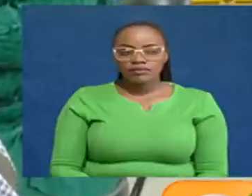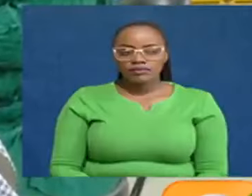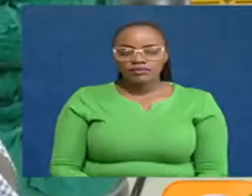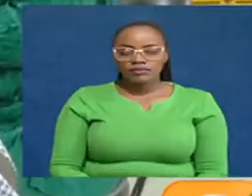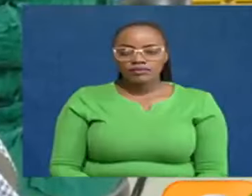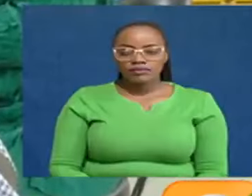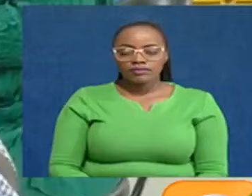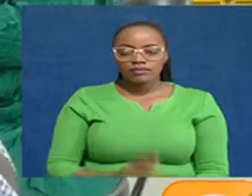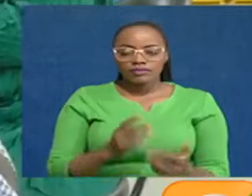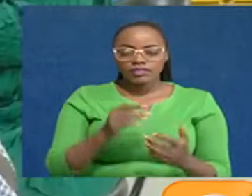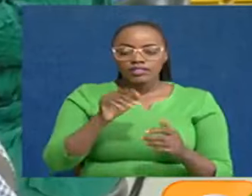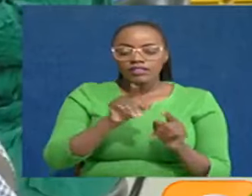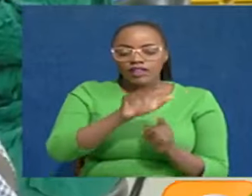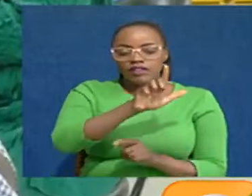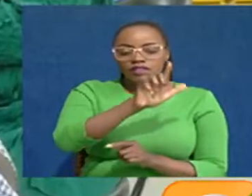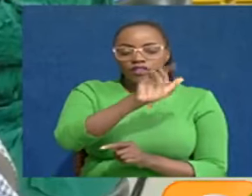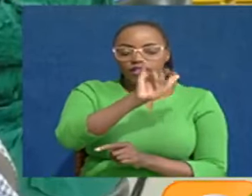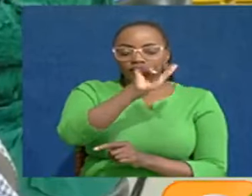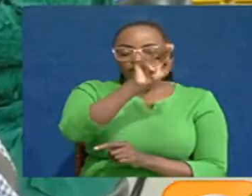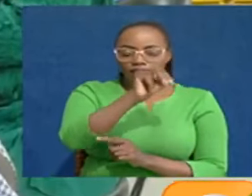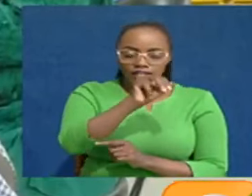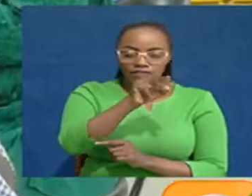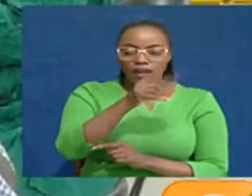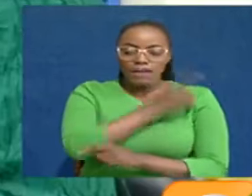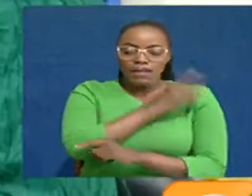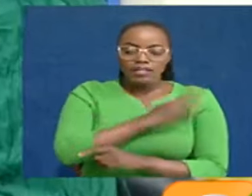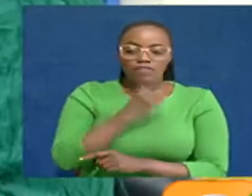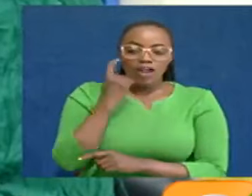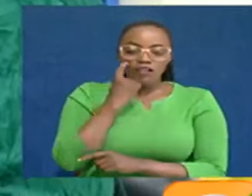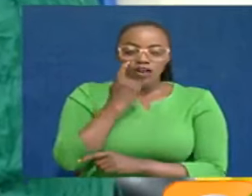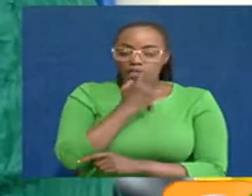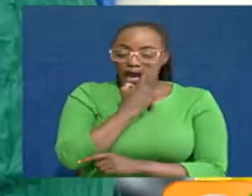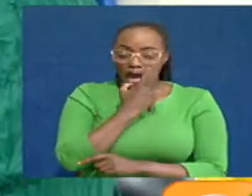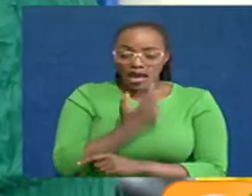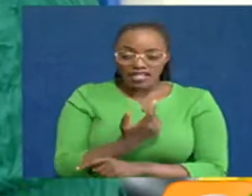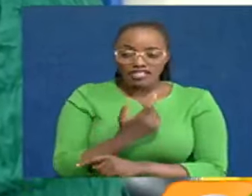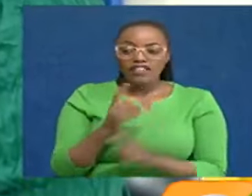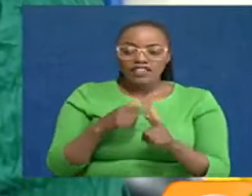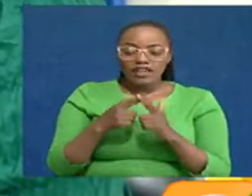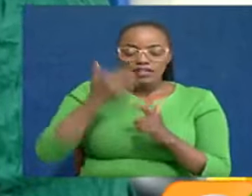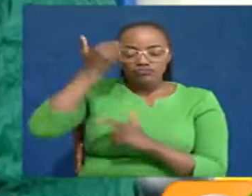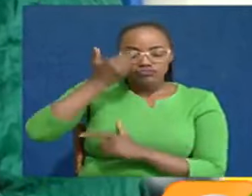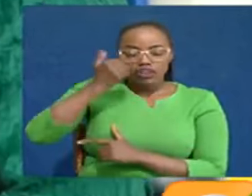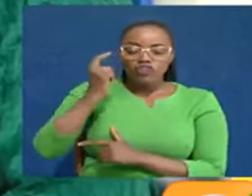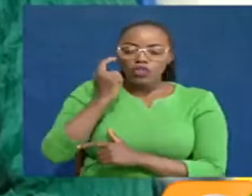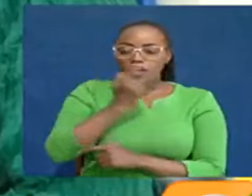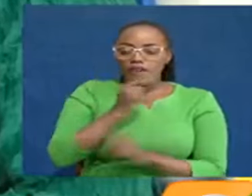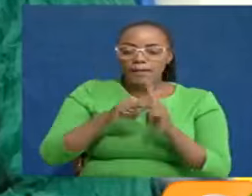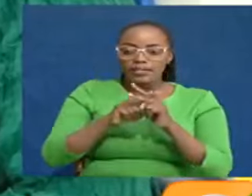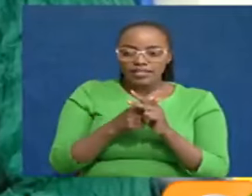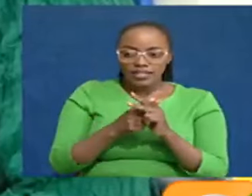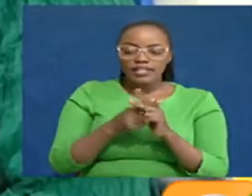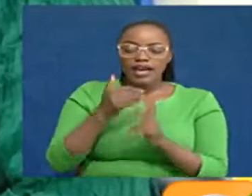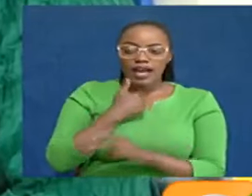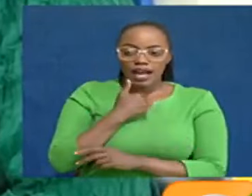Majina yangu ni Lilian Kwamboka Nyaboga. Mimi ni daktari wa macho na tena surgeon wa macho. Nilianza ku gain